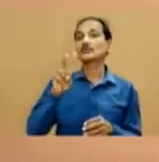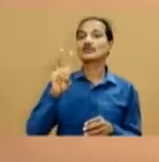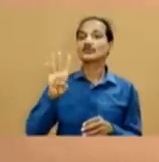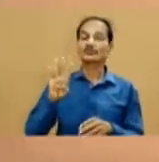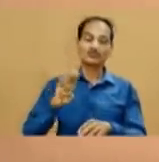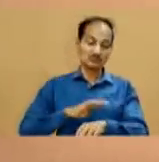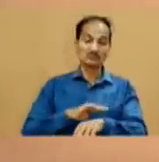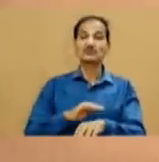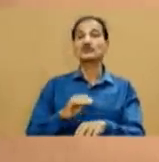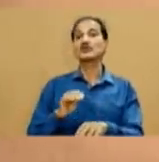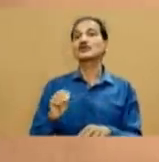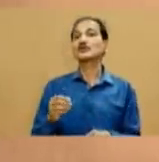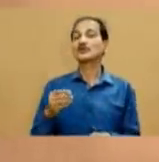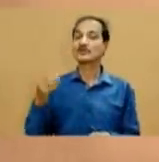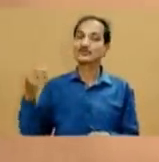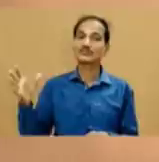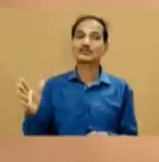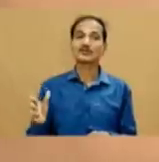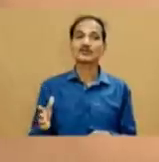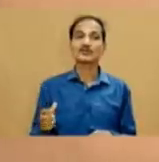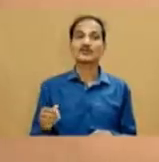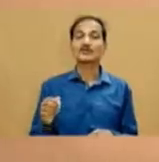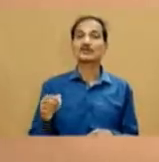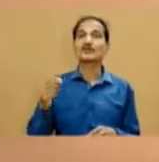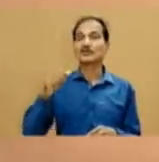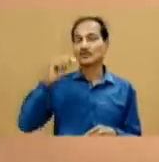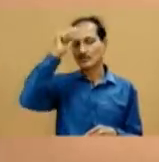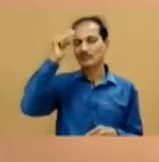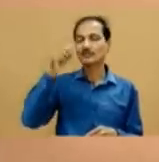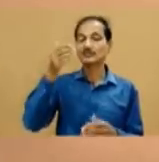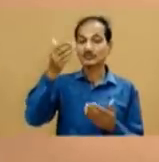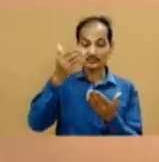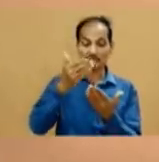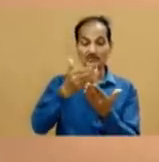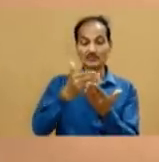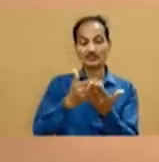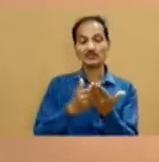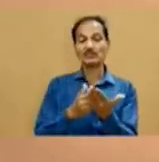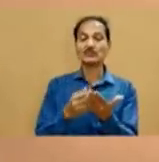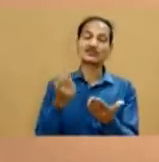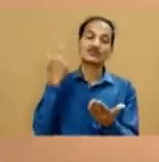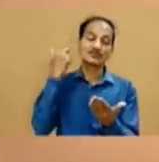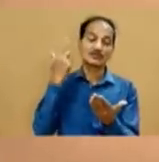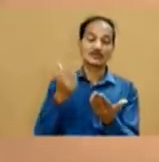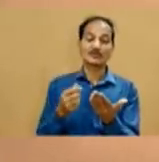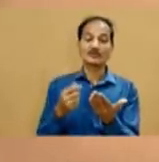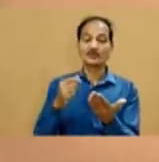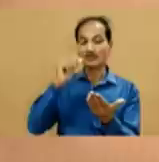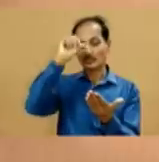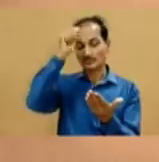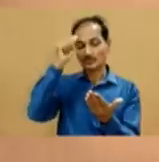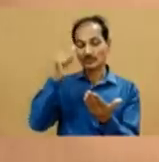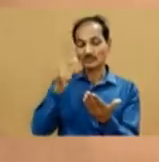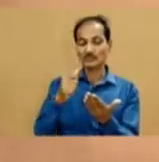भारत सरकारंकर संख्या गुड़िक उपरे थरे नजर दबा गत काली भारत सरकारंकर